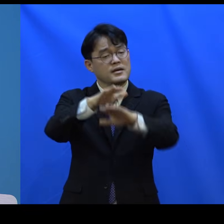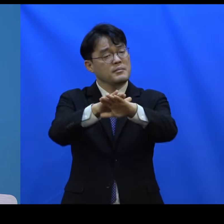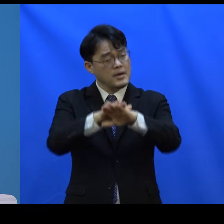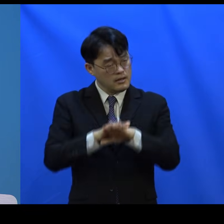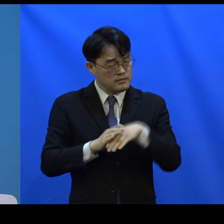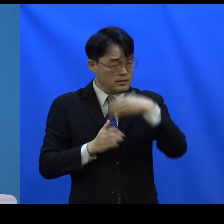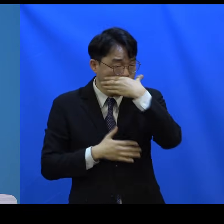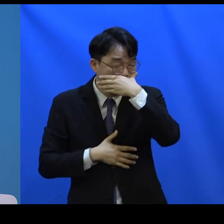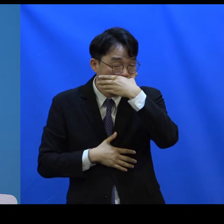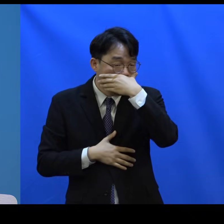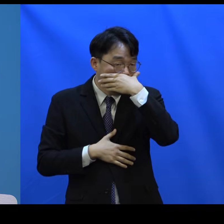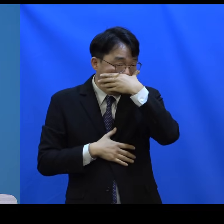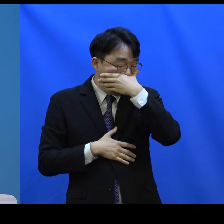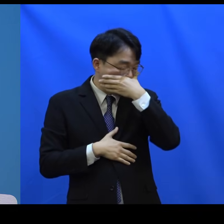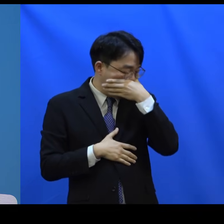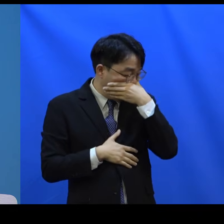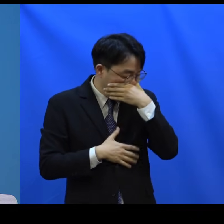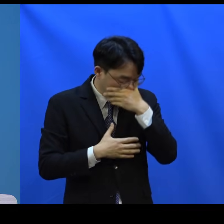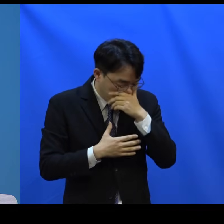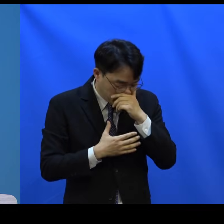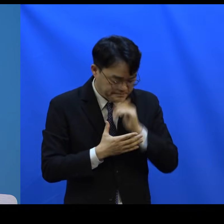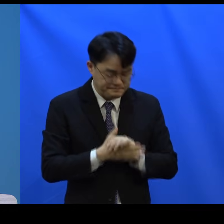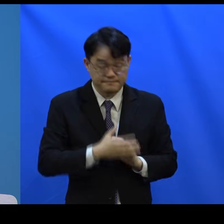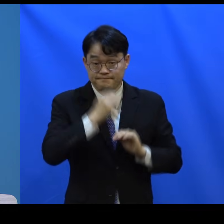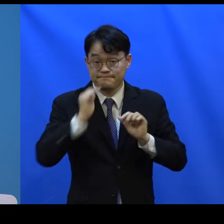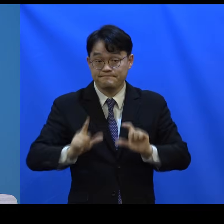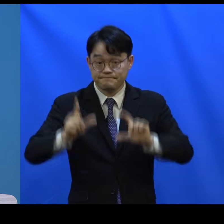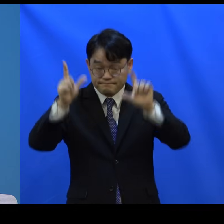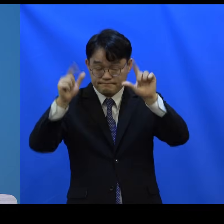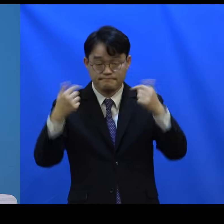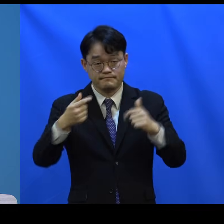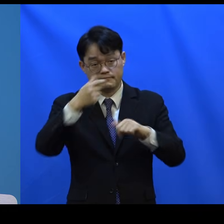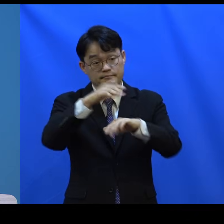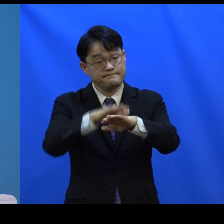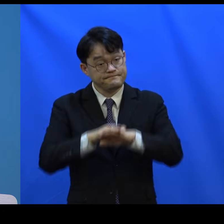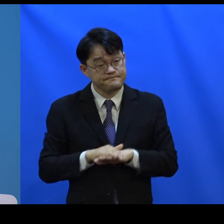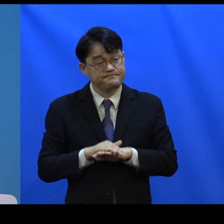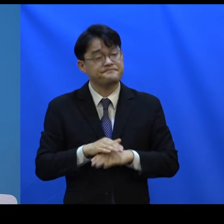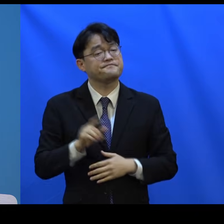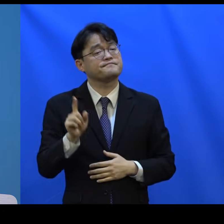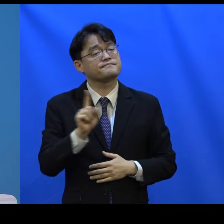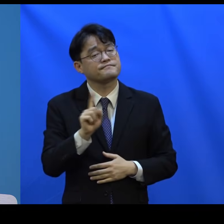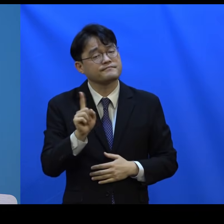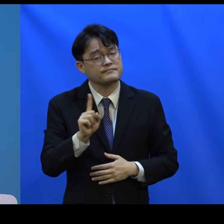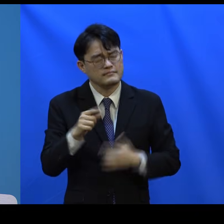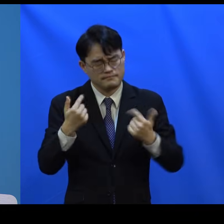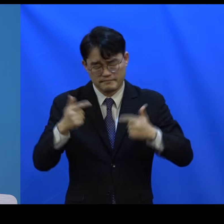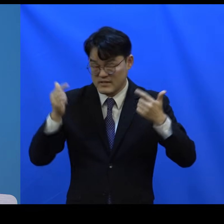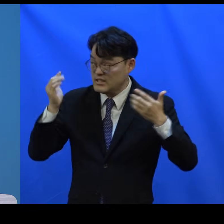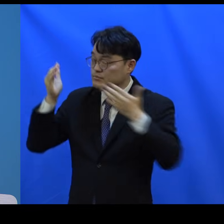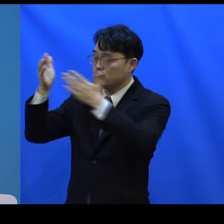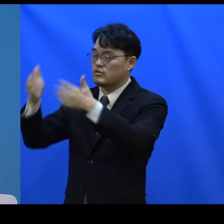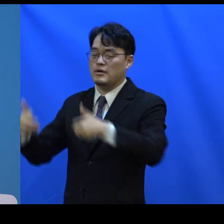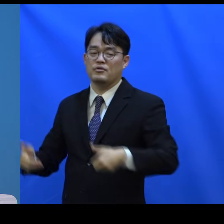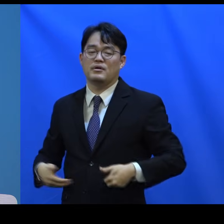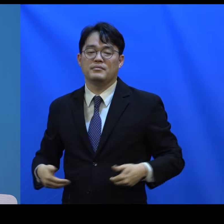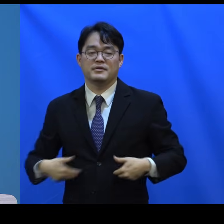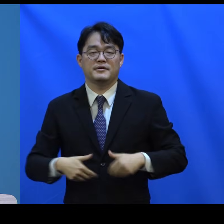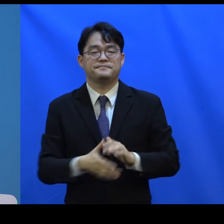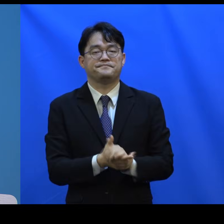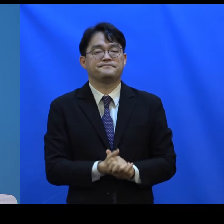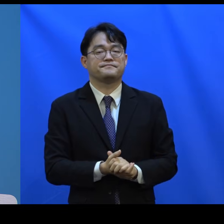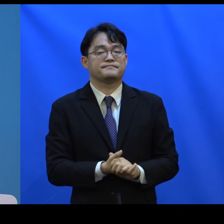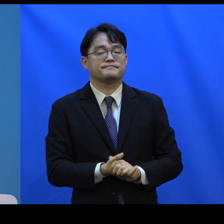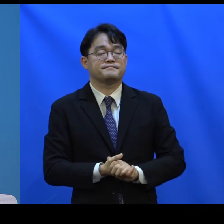이거 주일마다 드린다는 예배를 드린다는 말의 의미는 뭘까요? 중요하다는 얘기예요. 안 그러면 1년에 한 번씩 가지고 3.1절 뭐